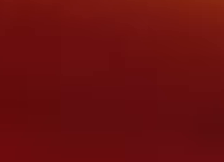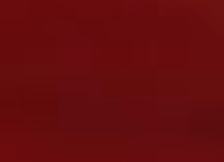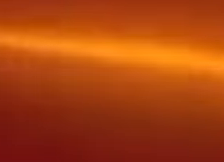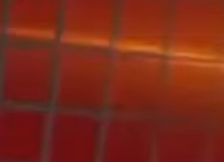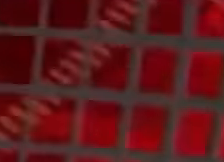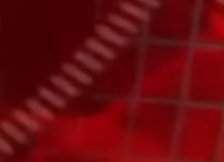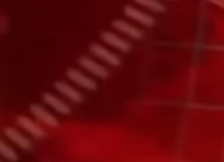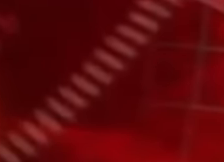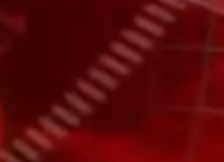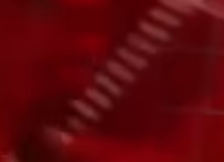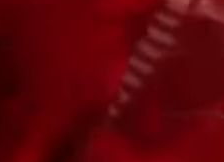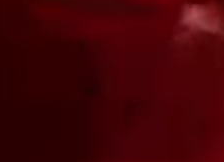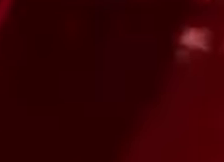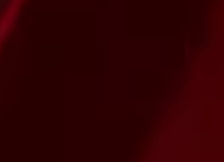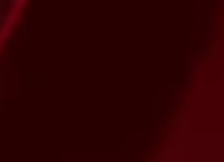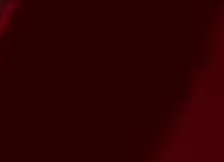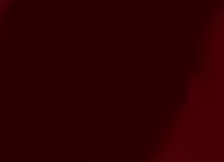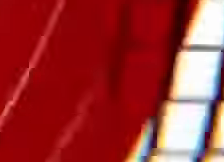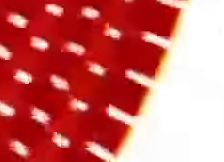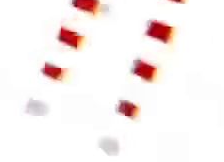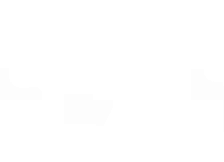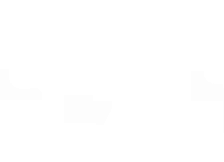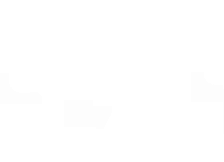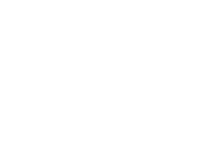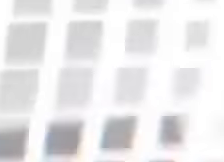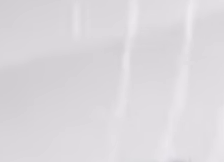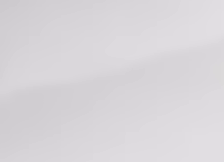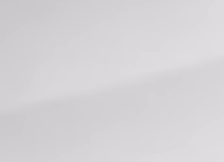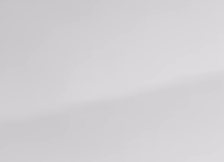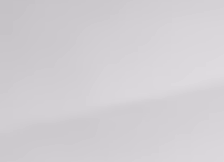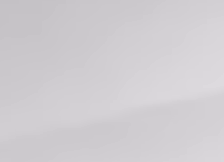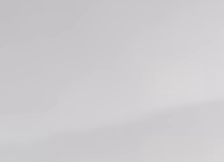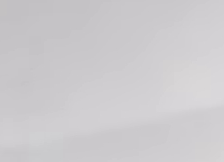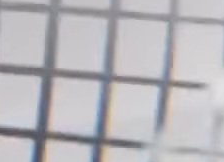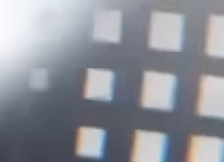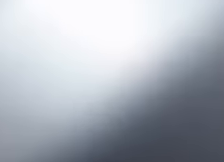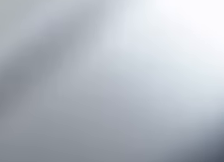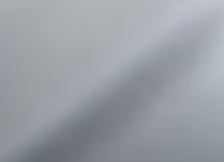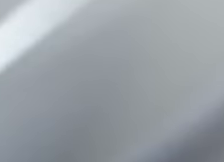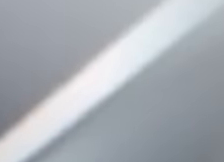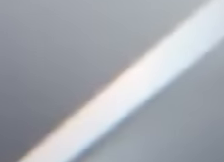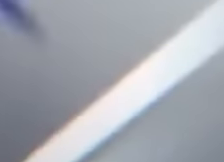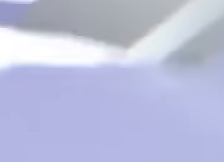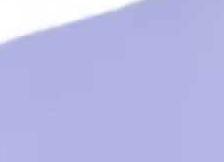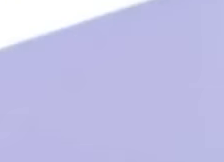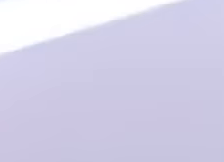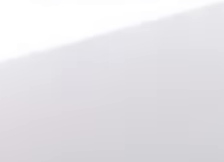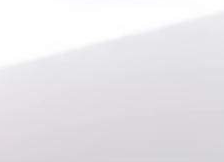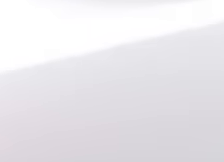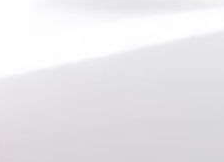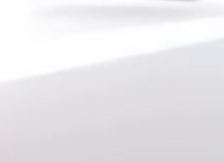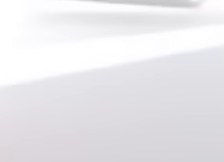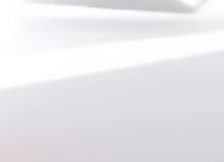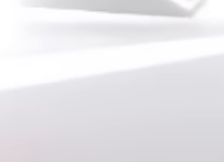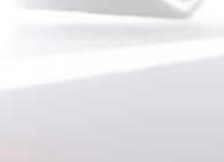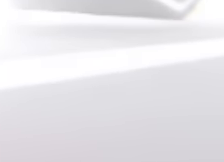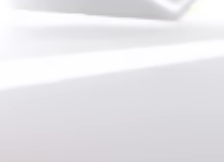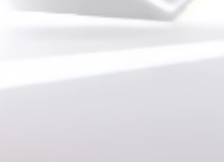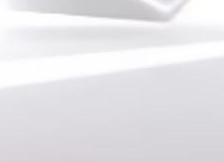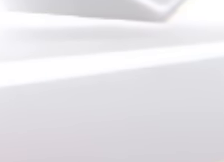live mula sa GMA Network Center, 20 taon nang nakatutok. 24